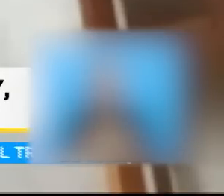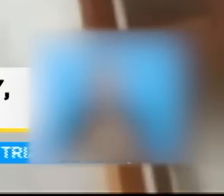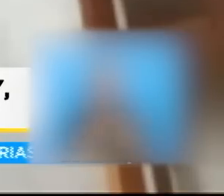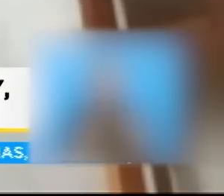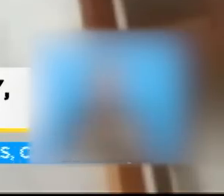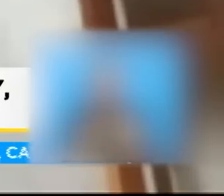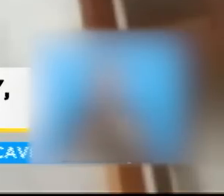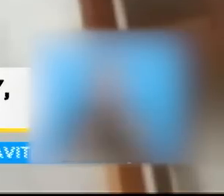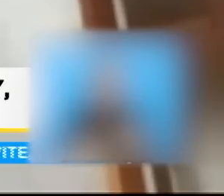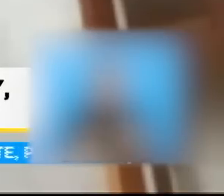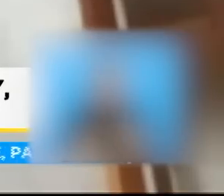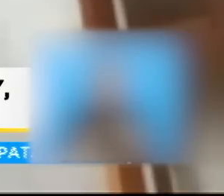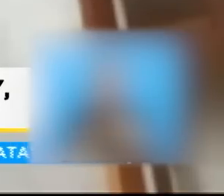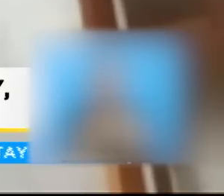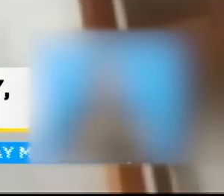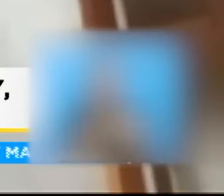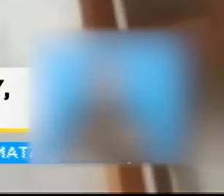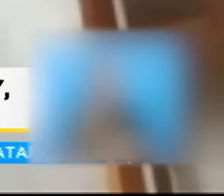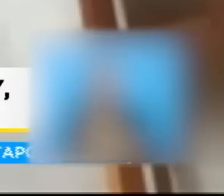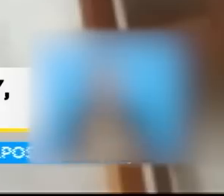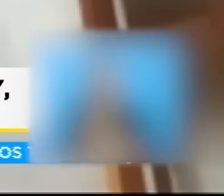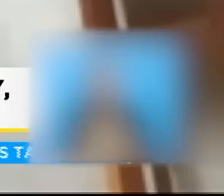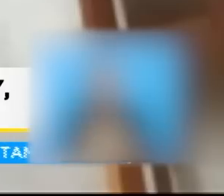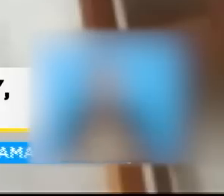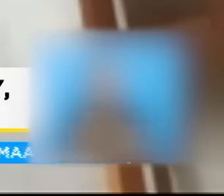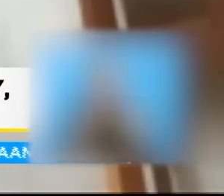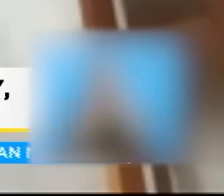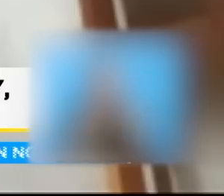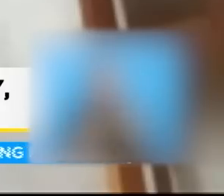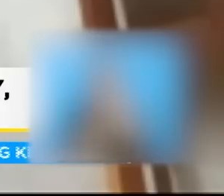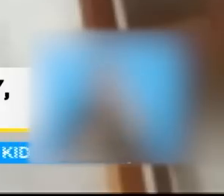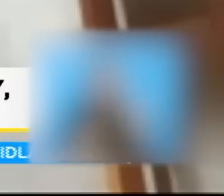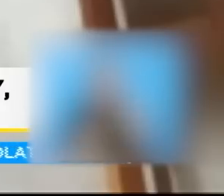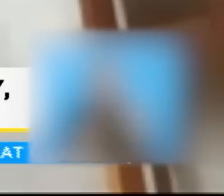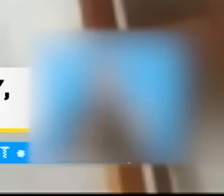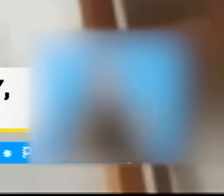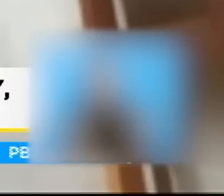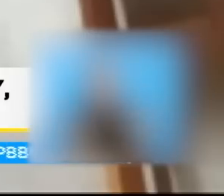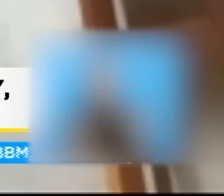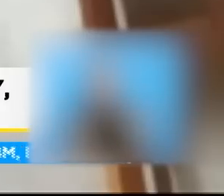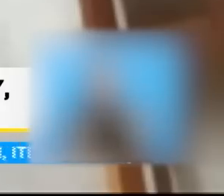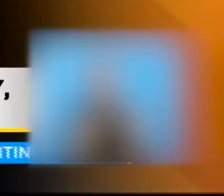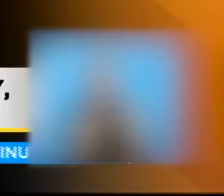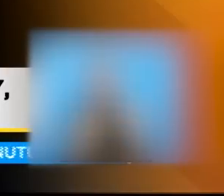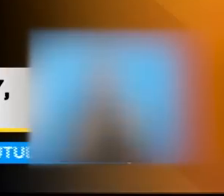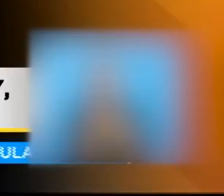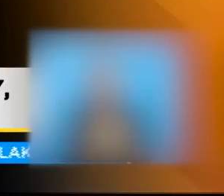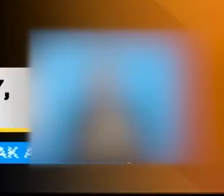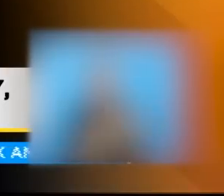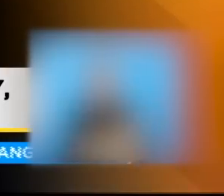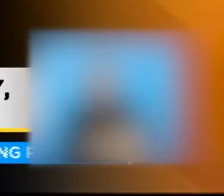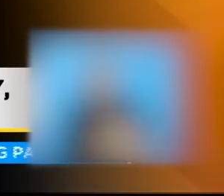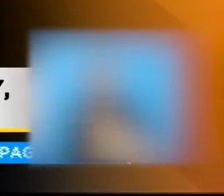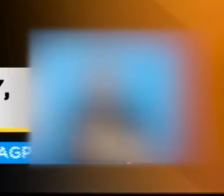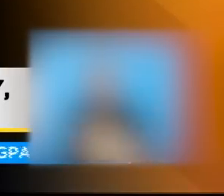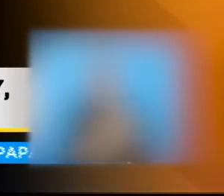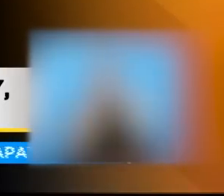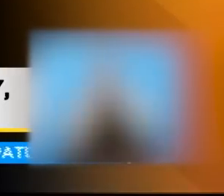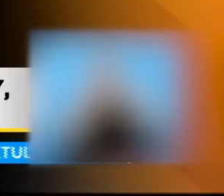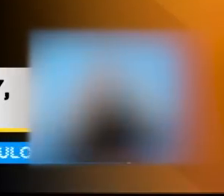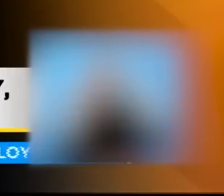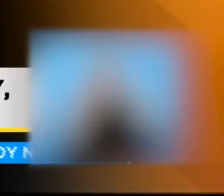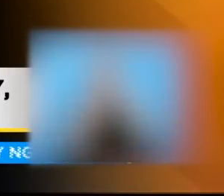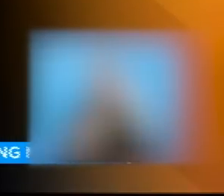at kahit mahirap, tinatry ko pa rin po na gagalingan. Nagbunga naman ang hirap ni Kim